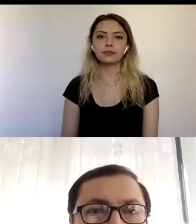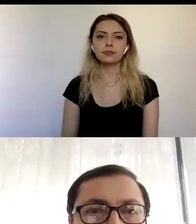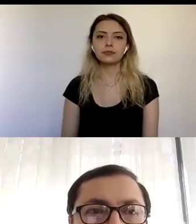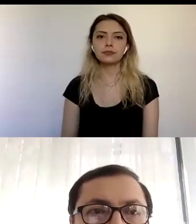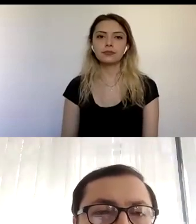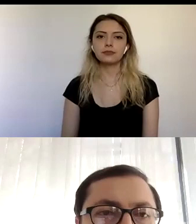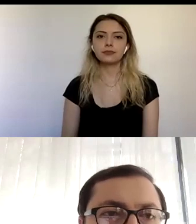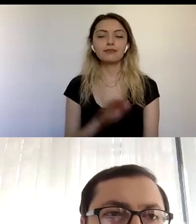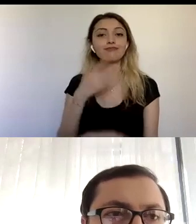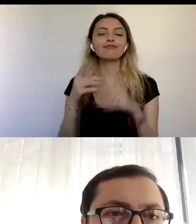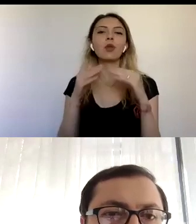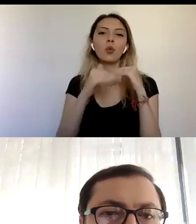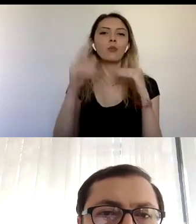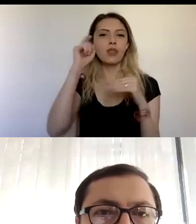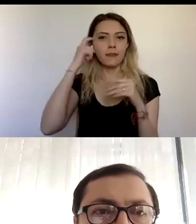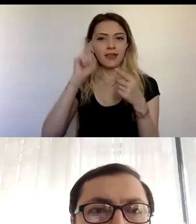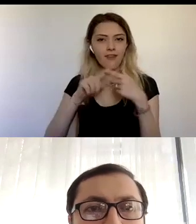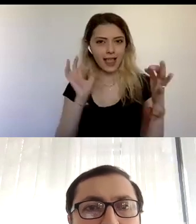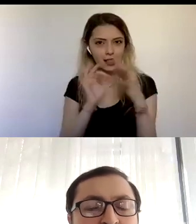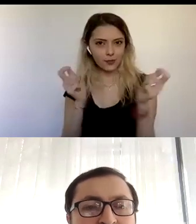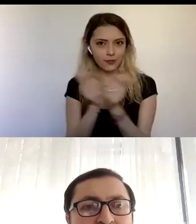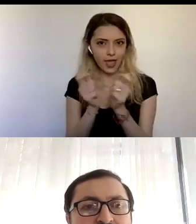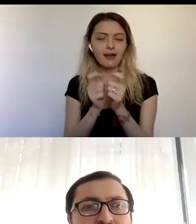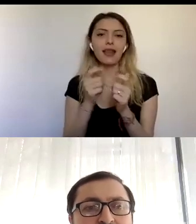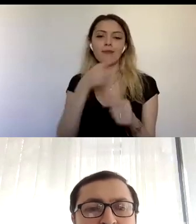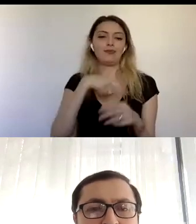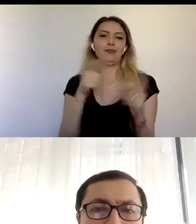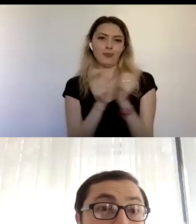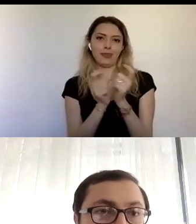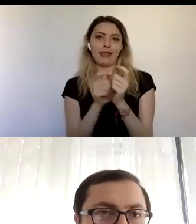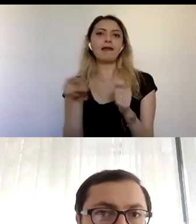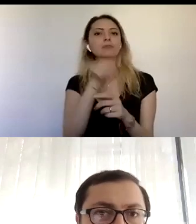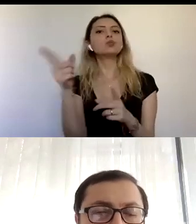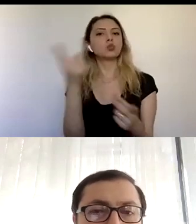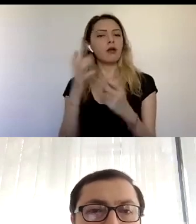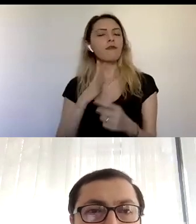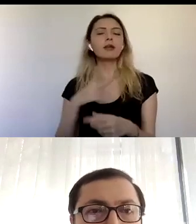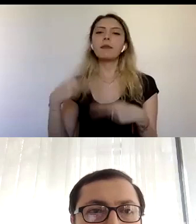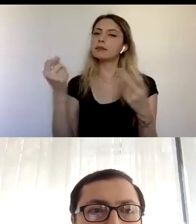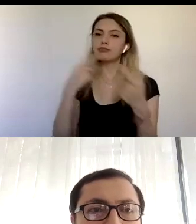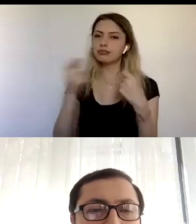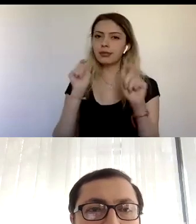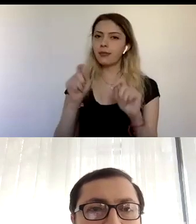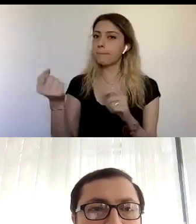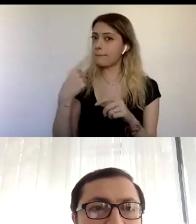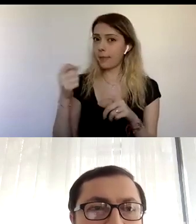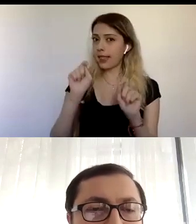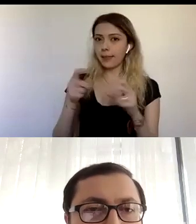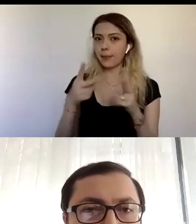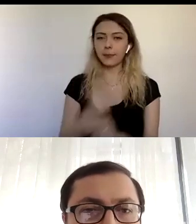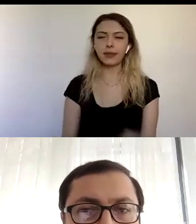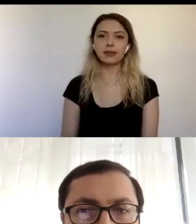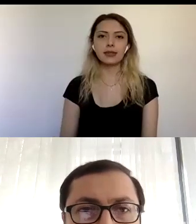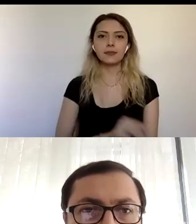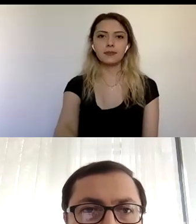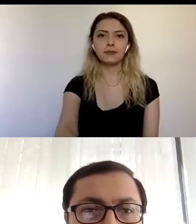Bilgi İletişim Derneği üzerinden de hani bir takım sorularınız olursa yazabilirsiniz. Ya da dijital güvenlik web